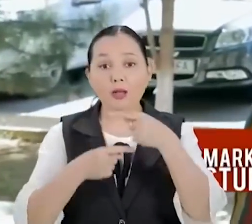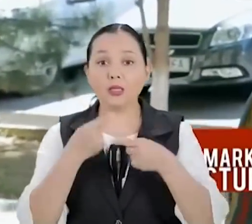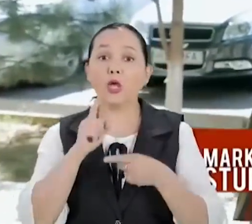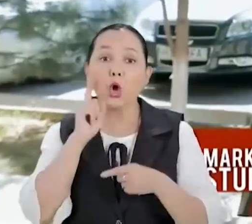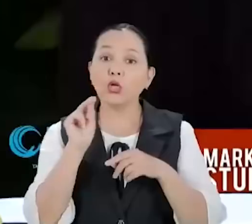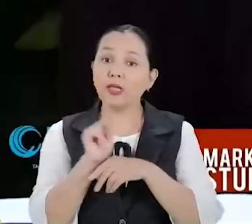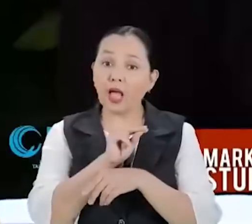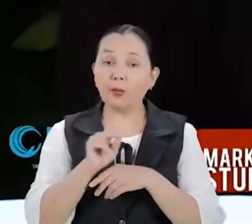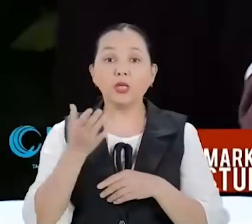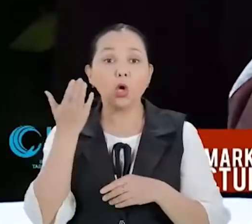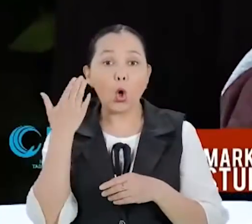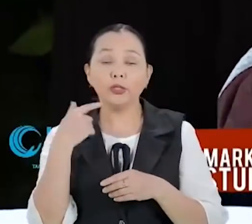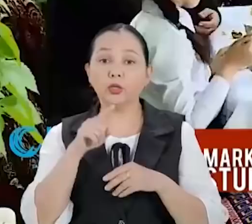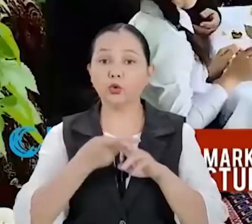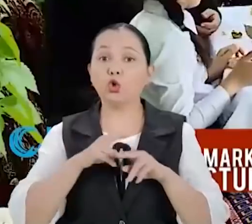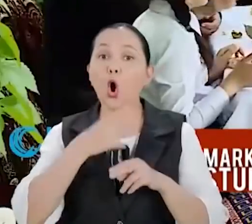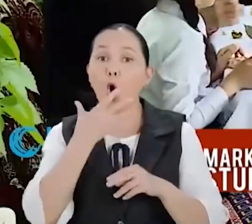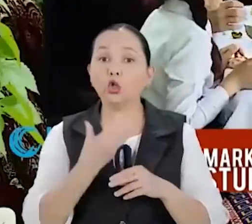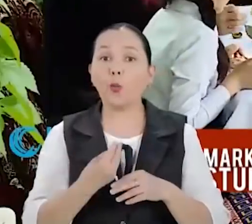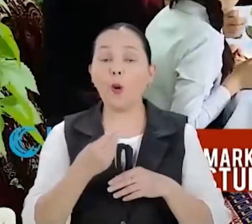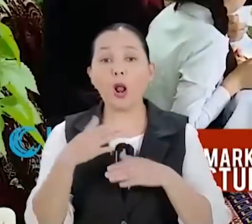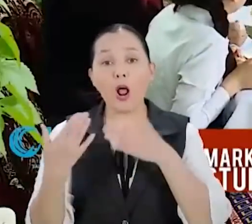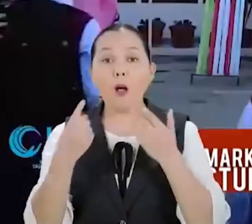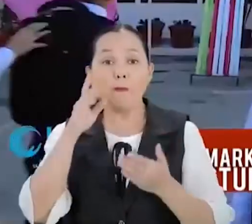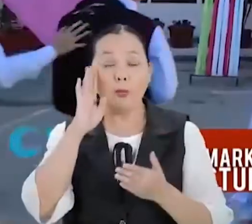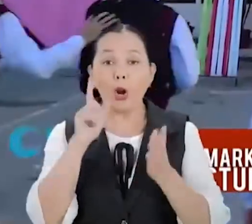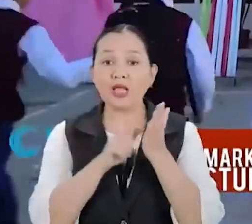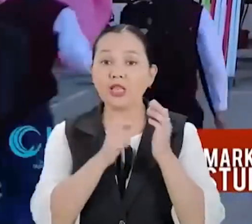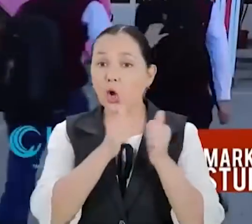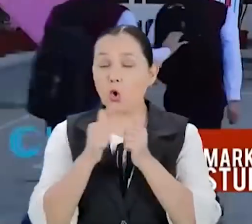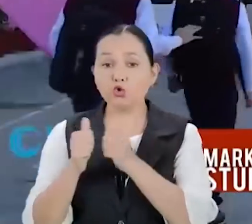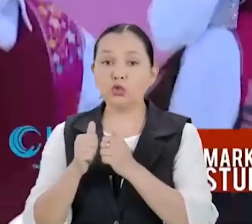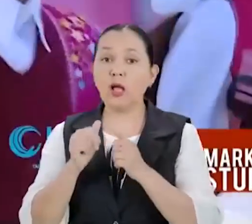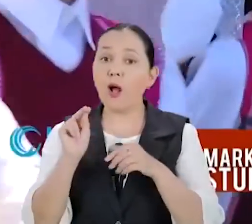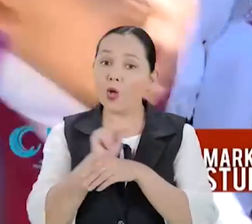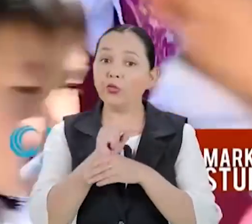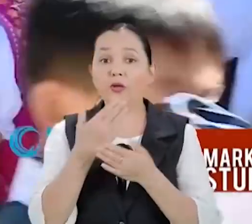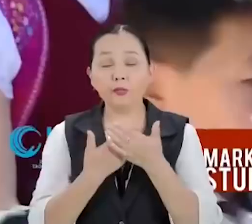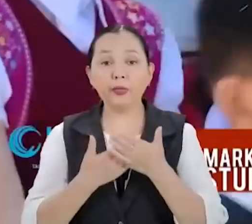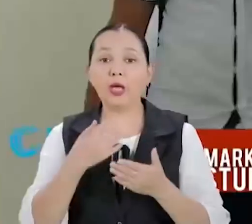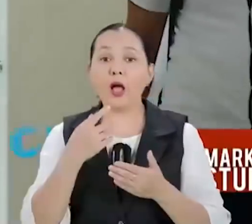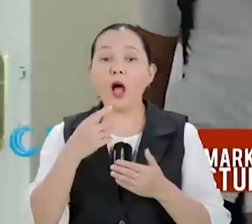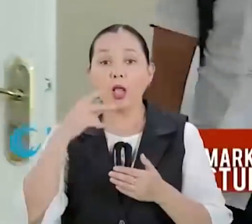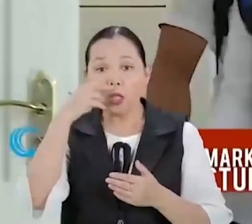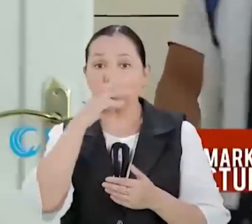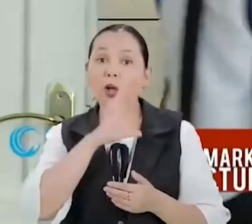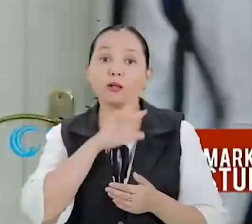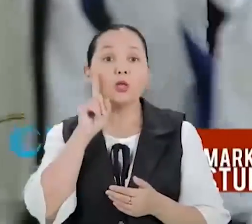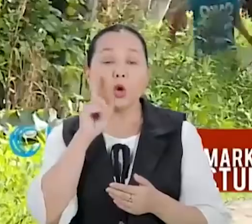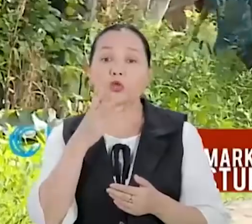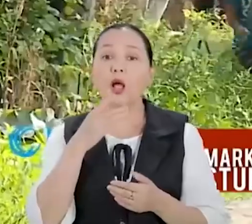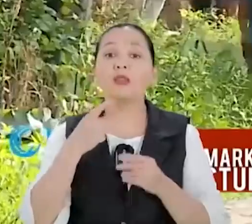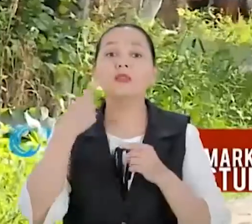yoshlar tarbiyasi. Mana oldin o'sha ota-bobolarimiz o'rtasida bir bolaga 7 qo'shni ota-ona, misol uchun biz ham yoshligimizda bir noto'g'ri harakat qilsak,